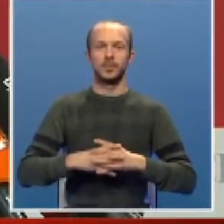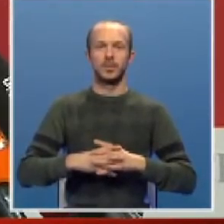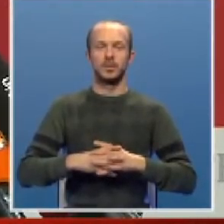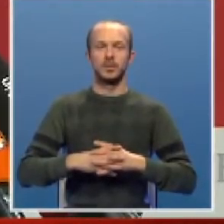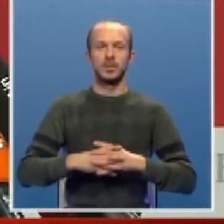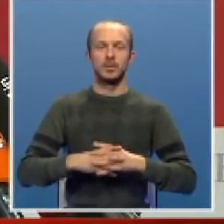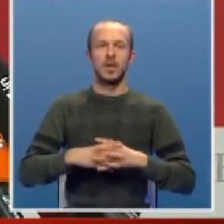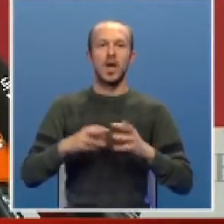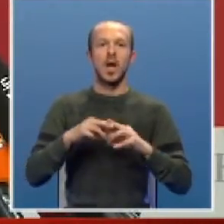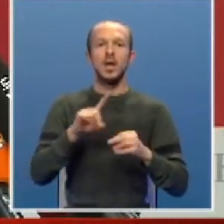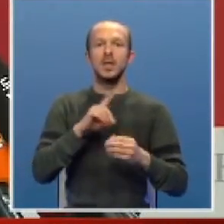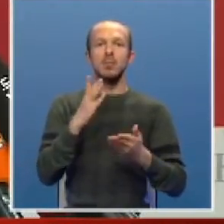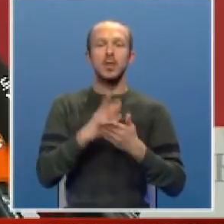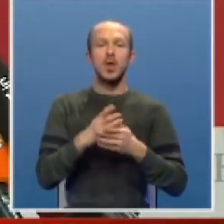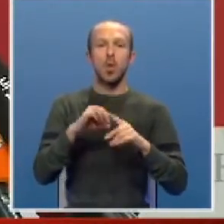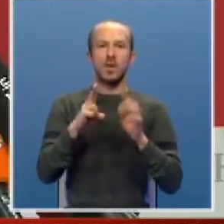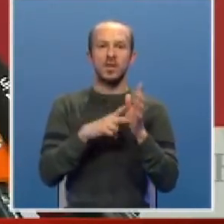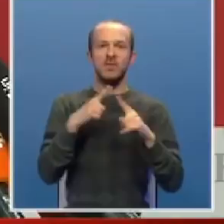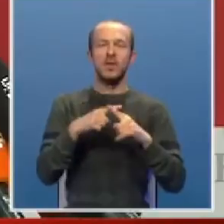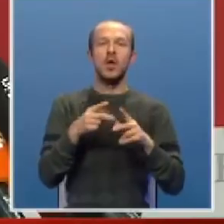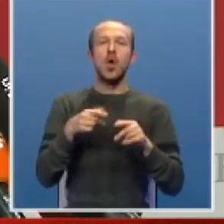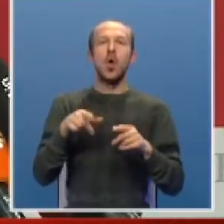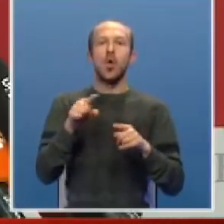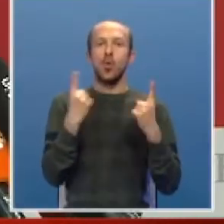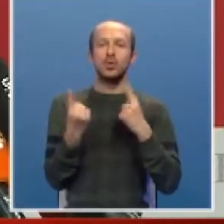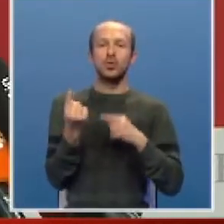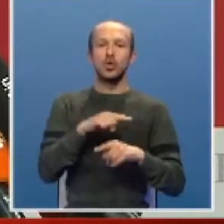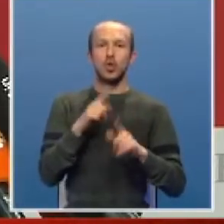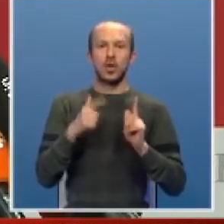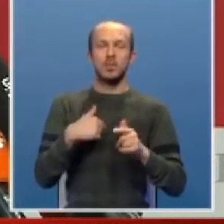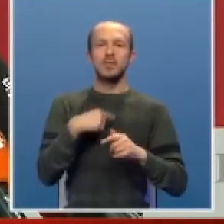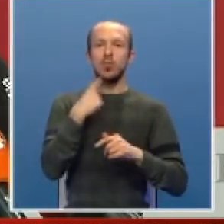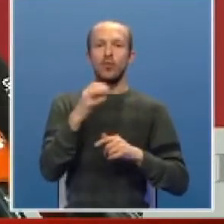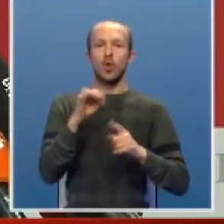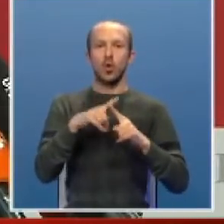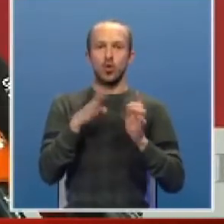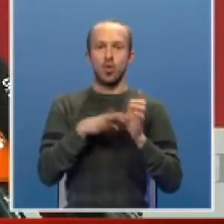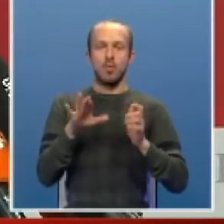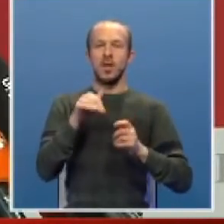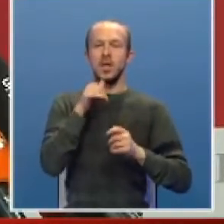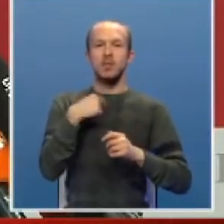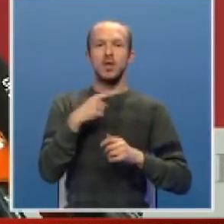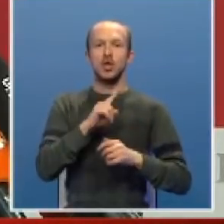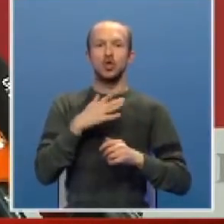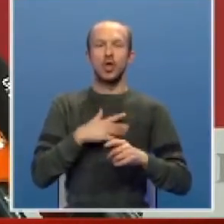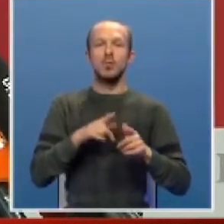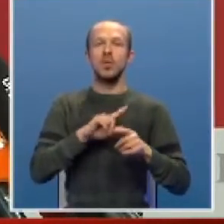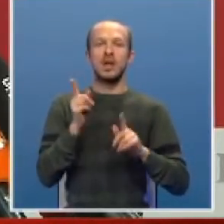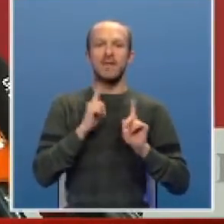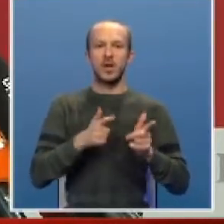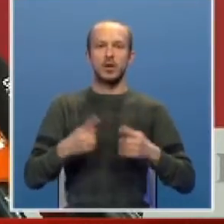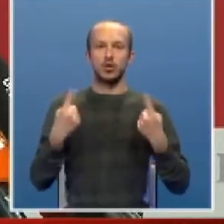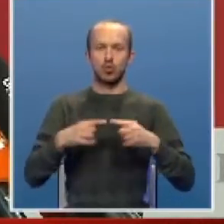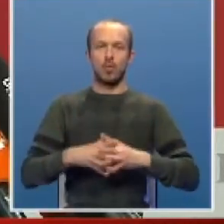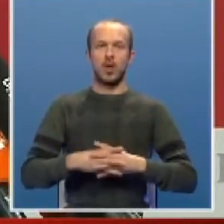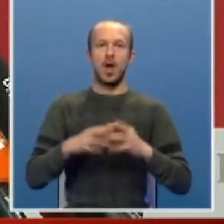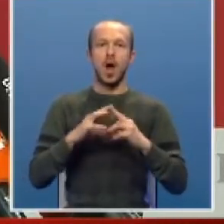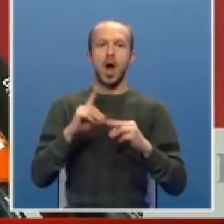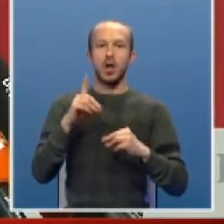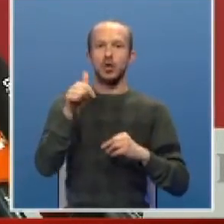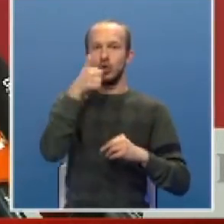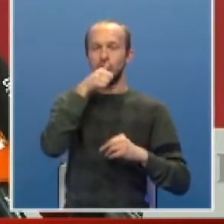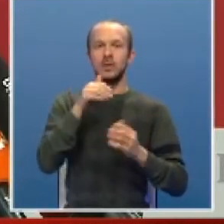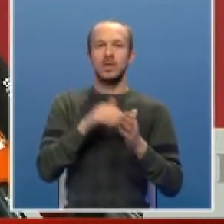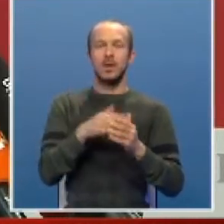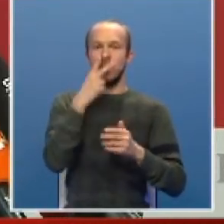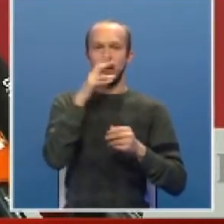Da nije bilo objektivni mogućnost da dođe rat i mi smo govorili o tome i mi ne želimo nikakav rat i sukob. Ali ono što ste